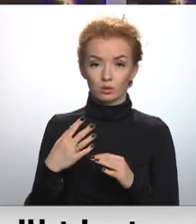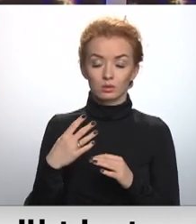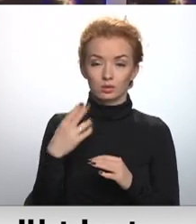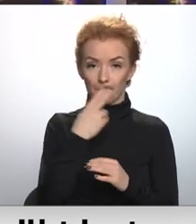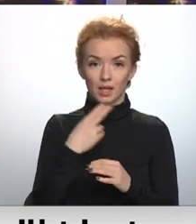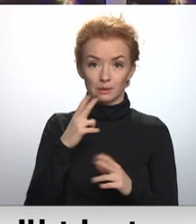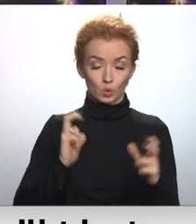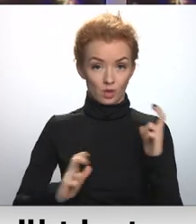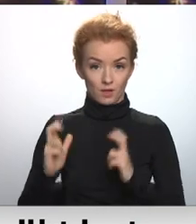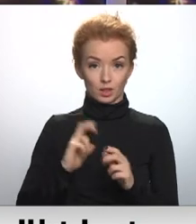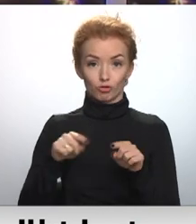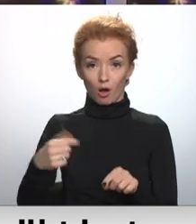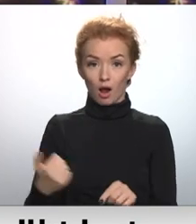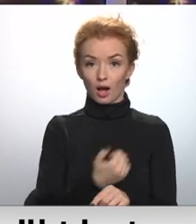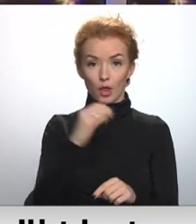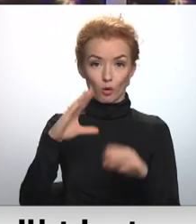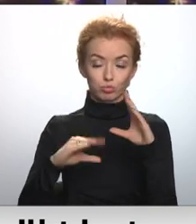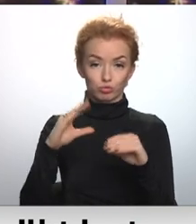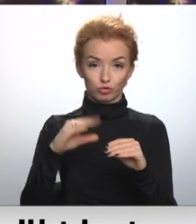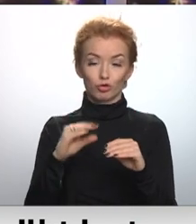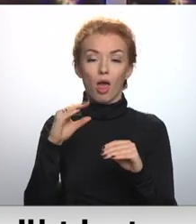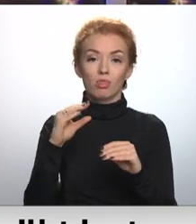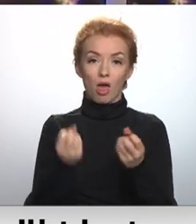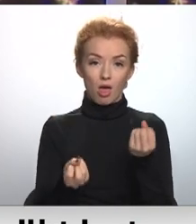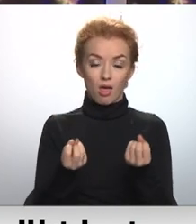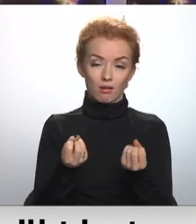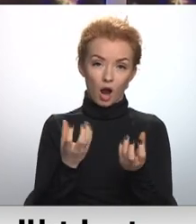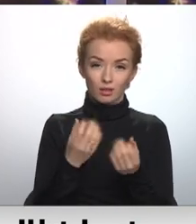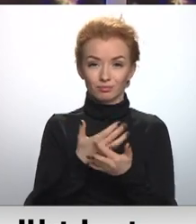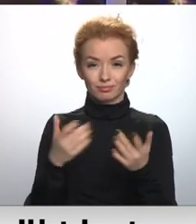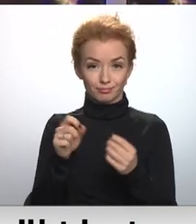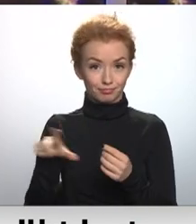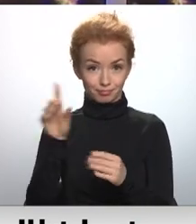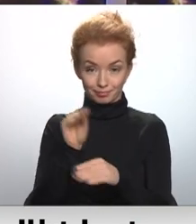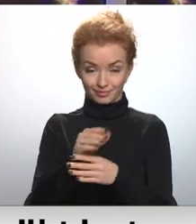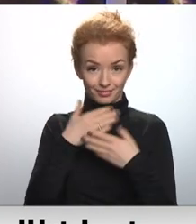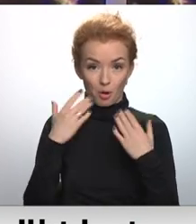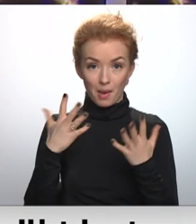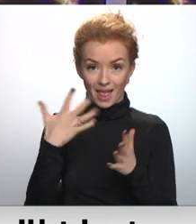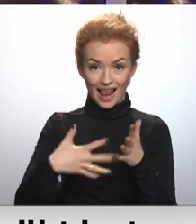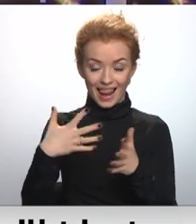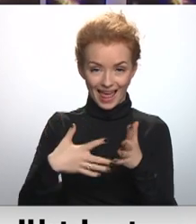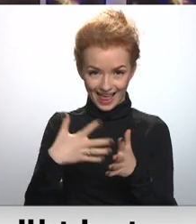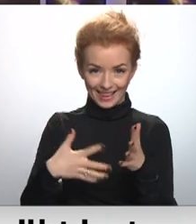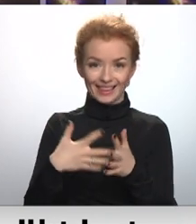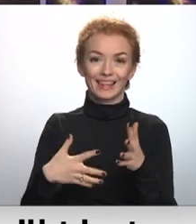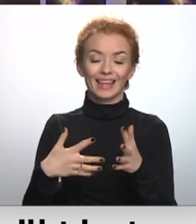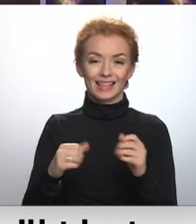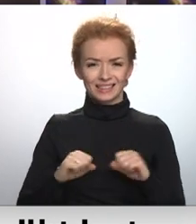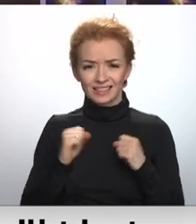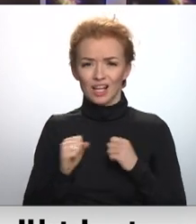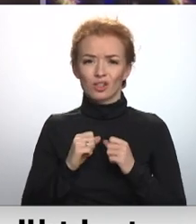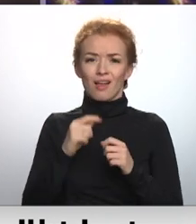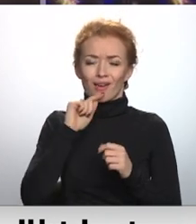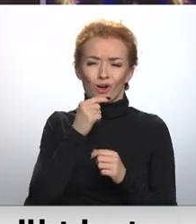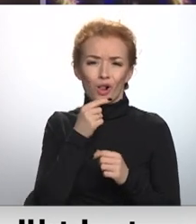universitāti. Šā gada budžetā finansējums energoresursu sadārdzinājumam neesot paredzēts, bet rēķini, neraugoties uz centieniem ekonomēt gan gāzi,